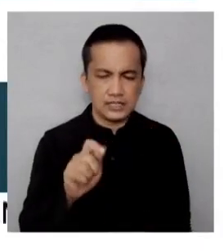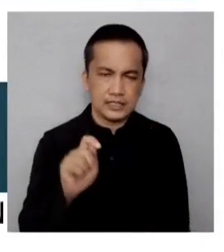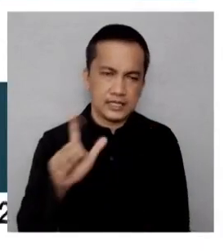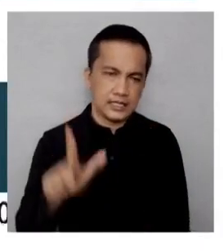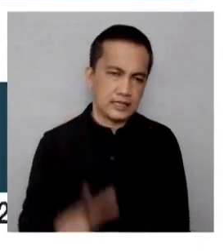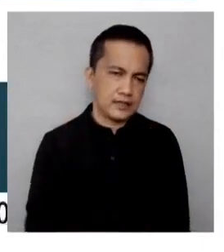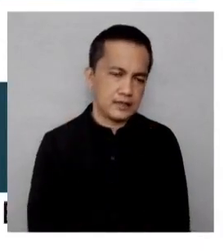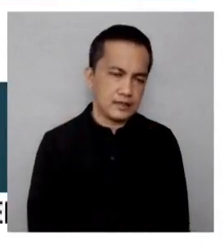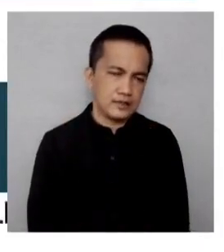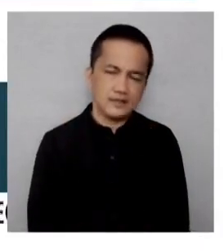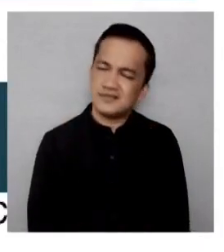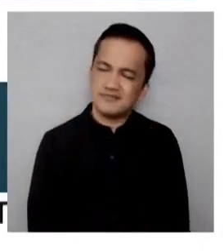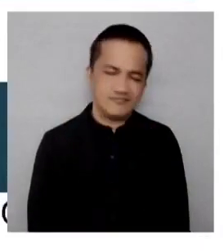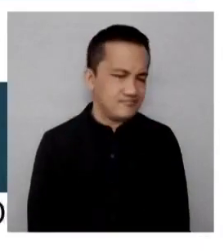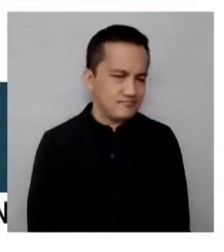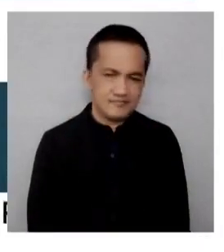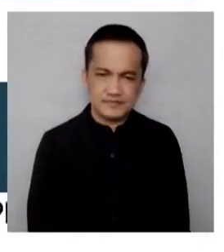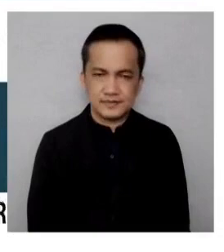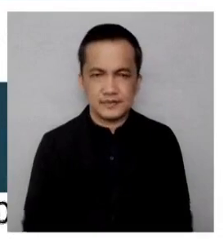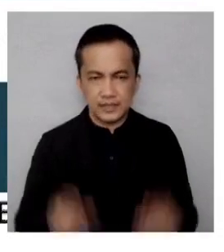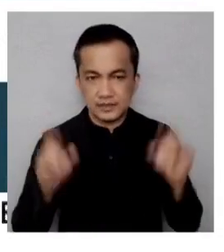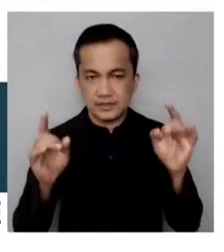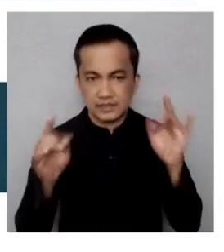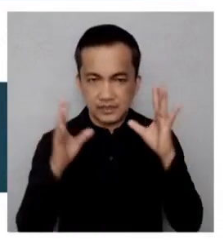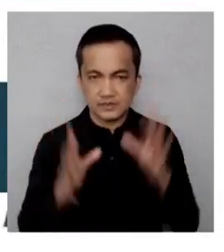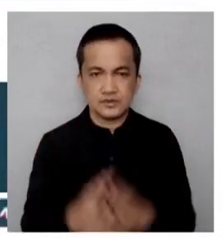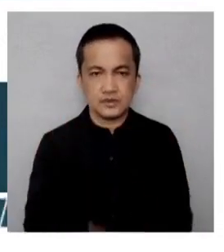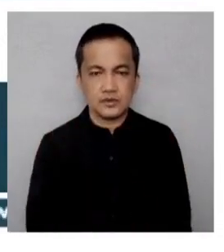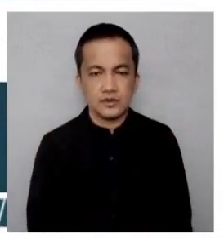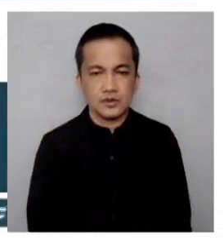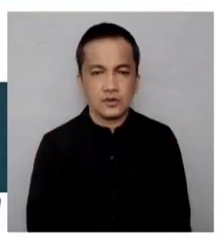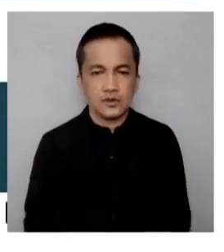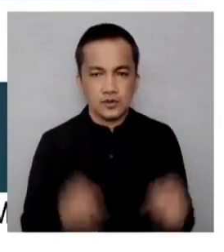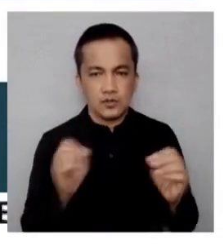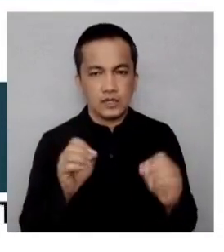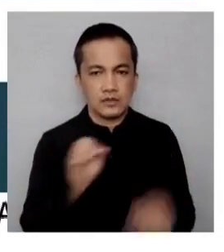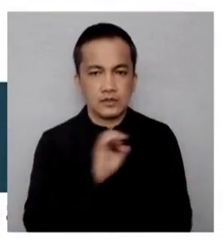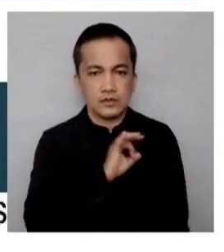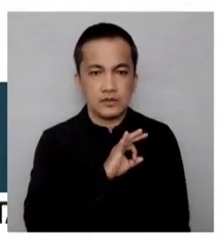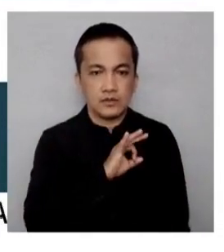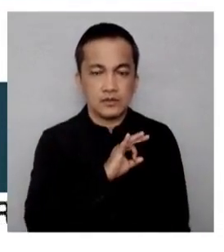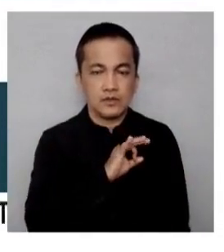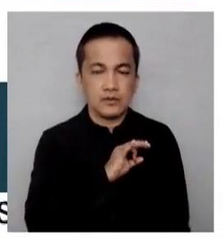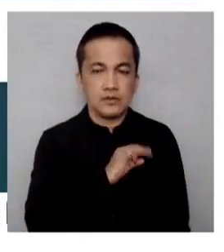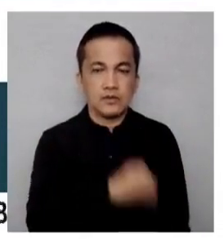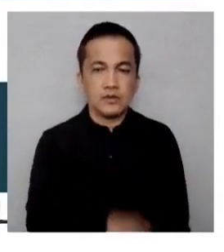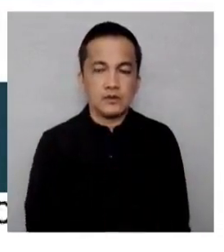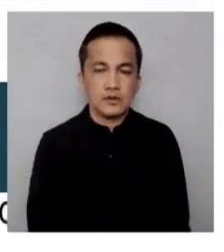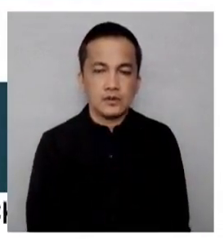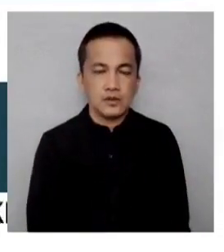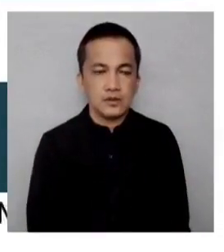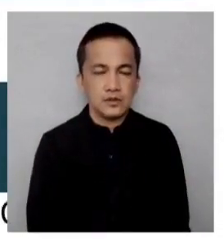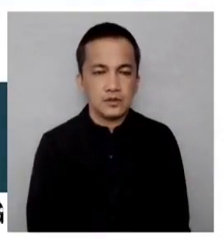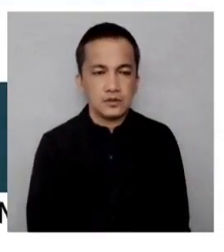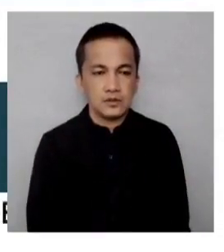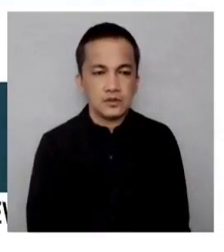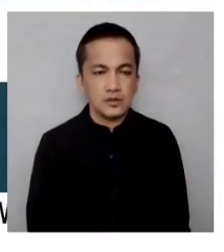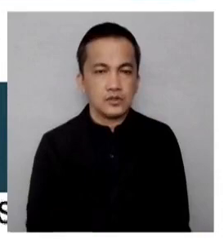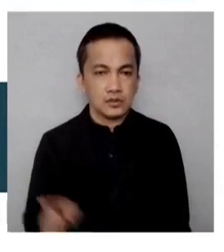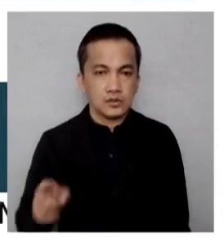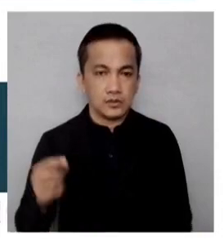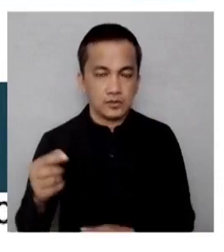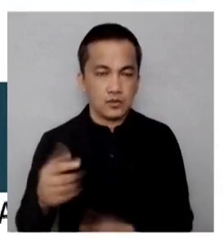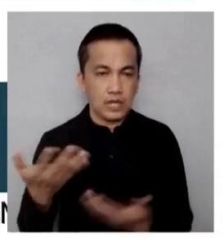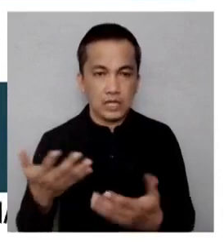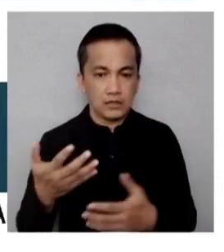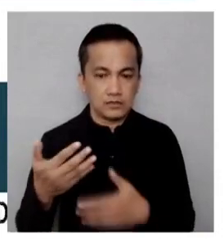ay very very dangerous na wala man lang itong benefit ng court, yung adjudication. Wala